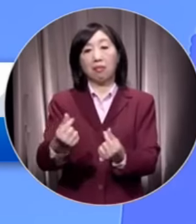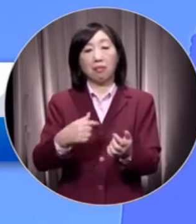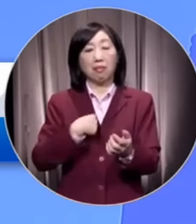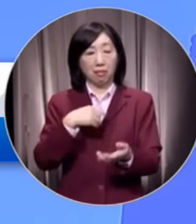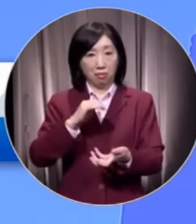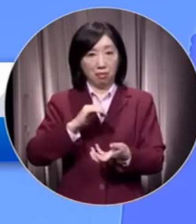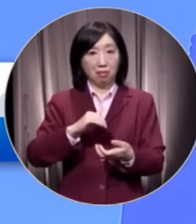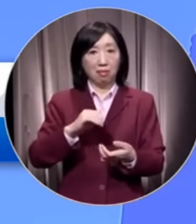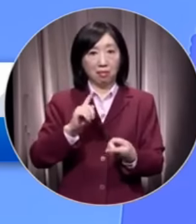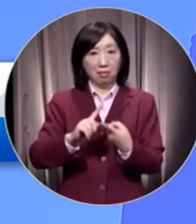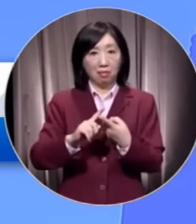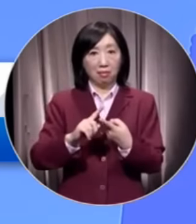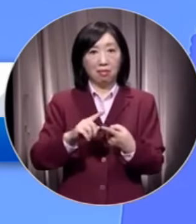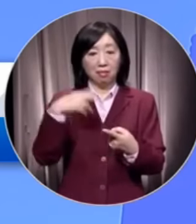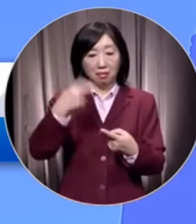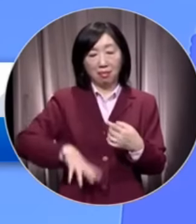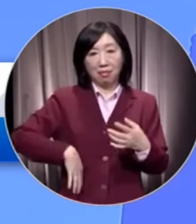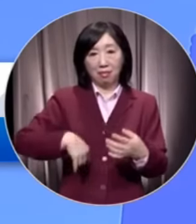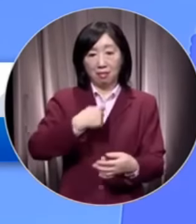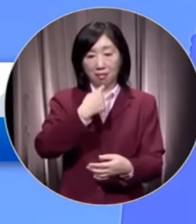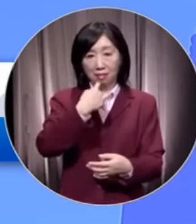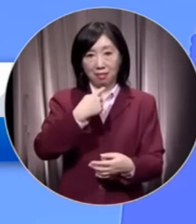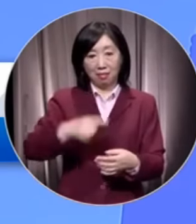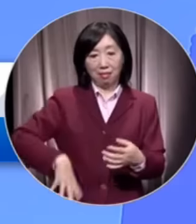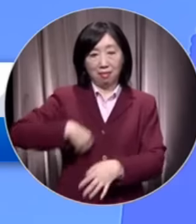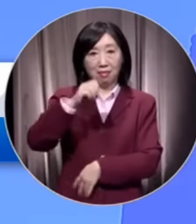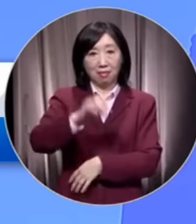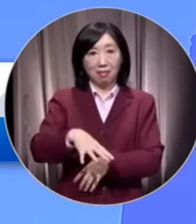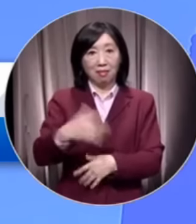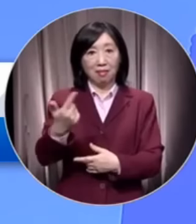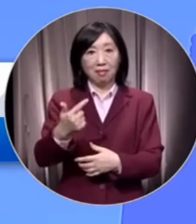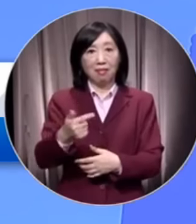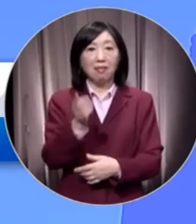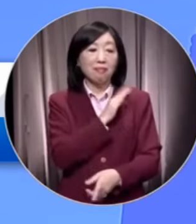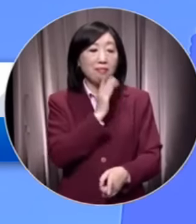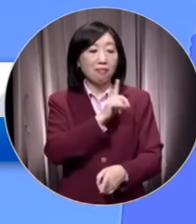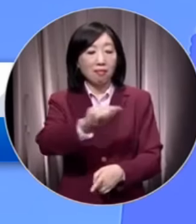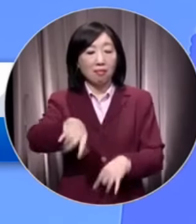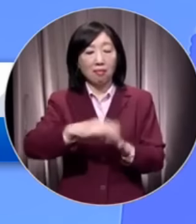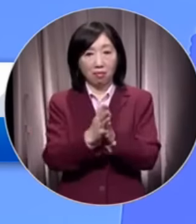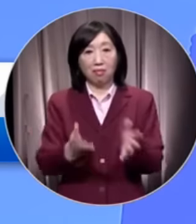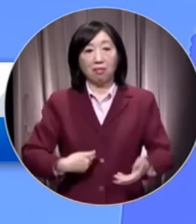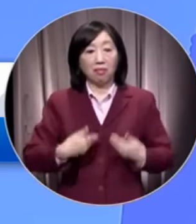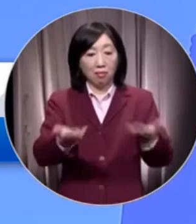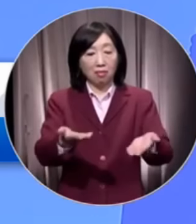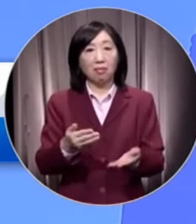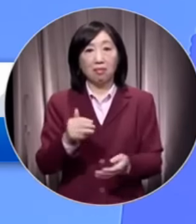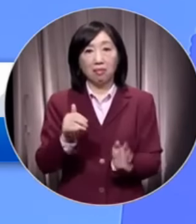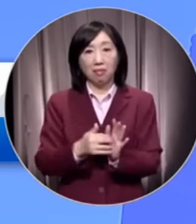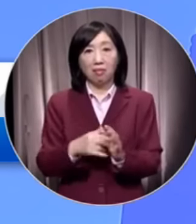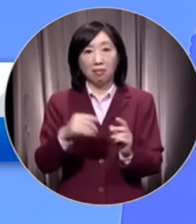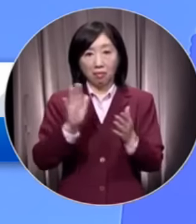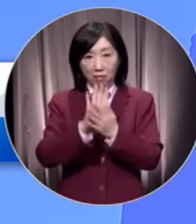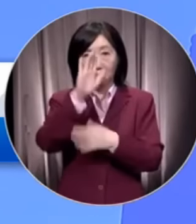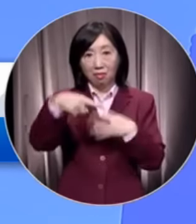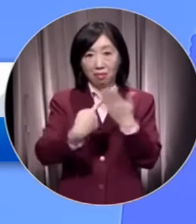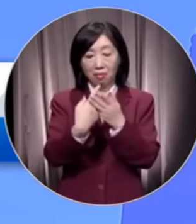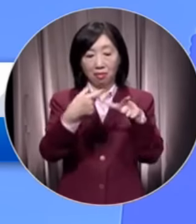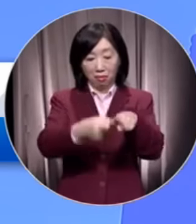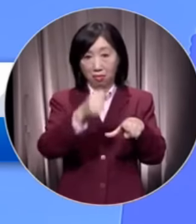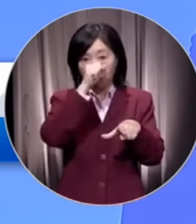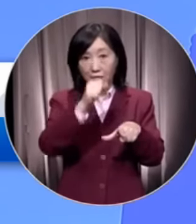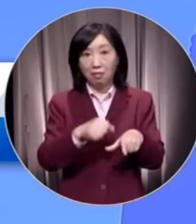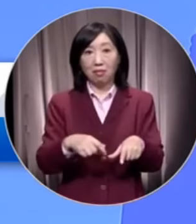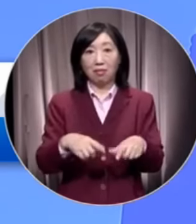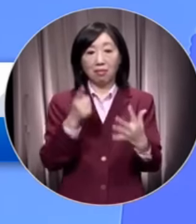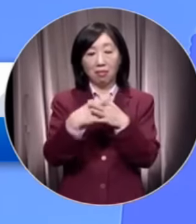而且朱立伦还捐出了所有我们认为闲置的资产，将来只有公益化、透明化。我